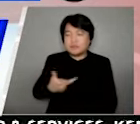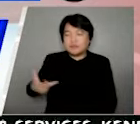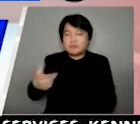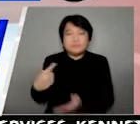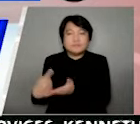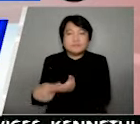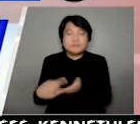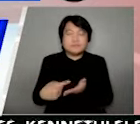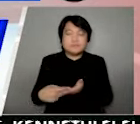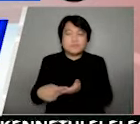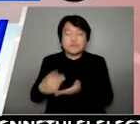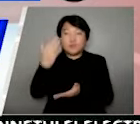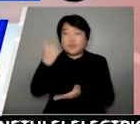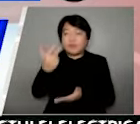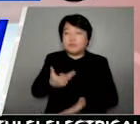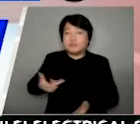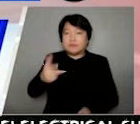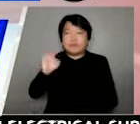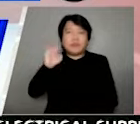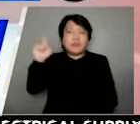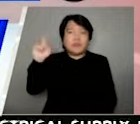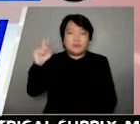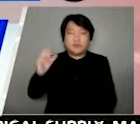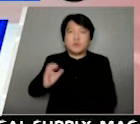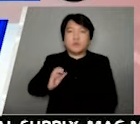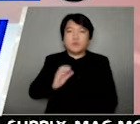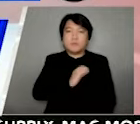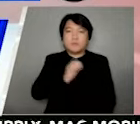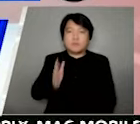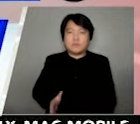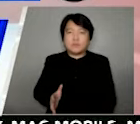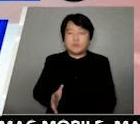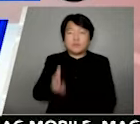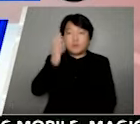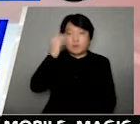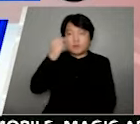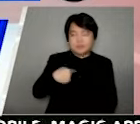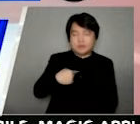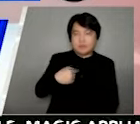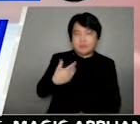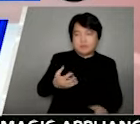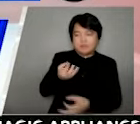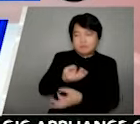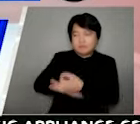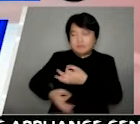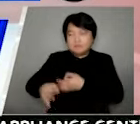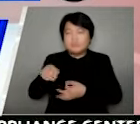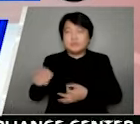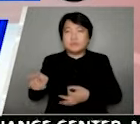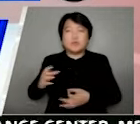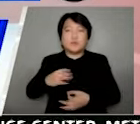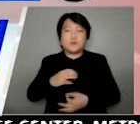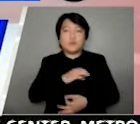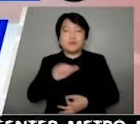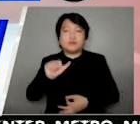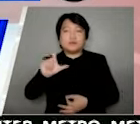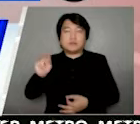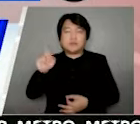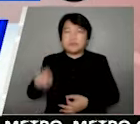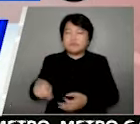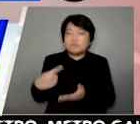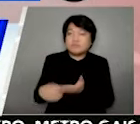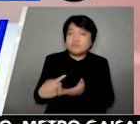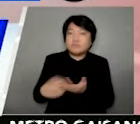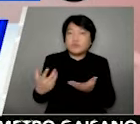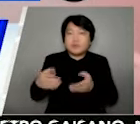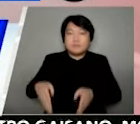Committee of Accounts at siya naman yung bago para mapag-usapan yung building kasi may mga bahagi dun sa